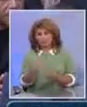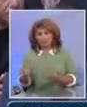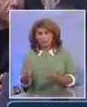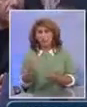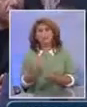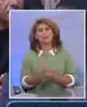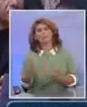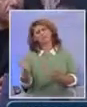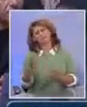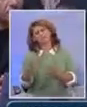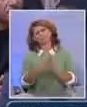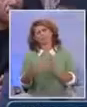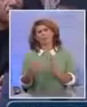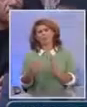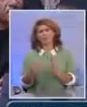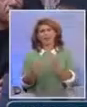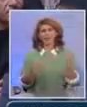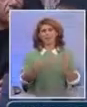της φερρυπίν αριστεράς του ΣΥΡΙΖΑ